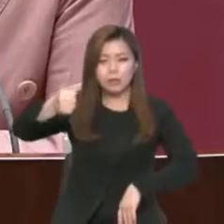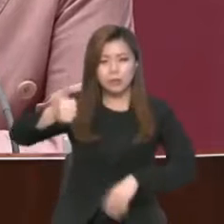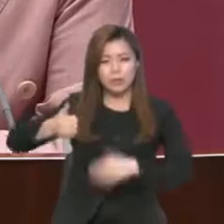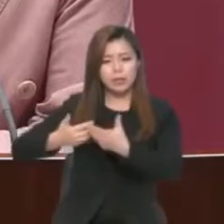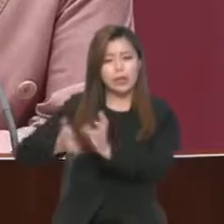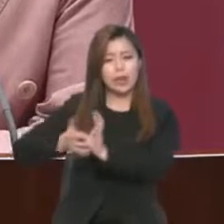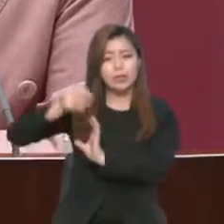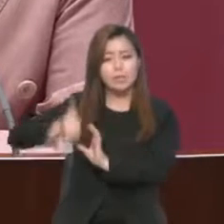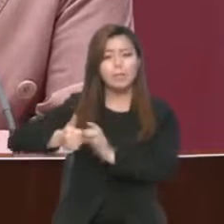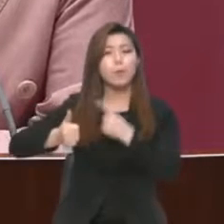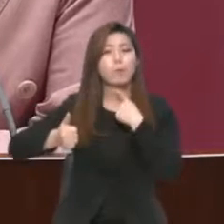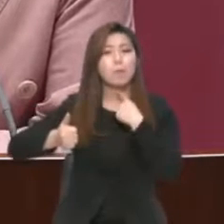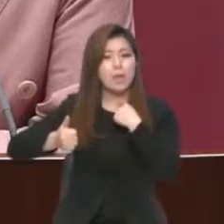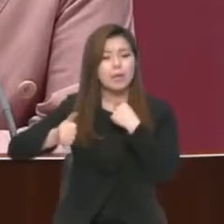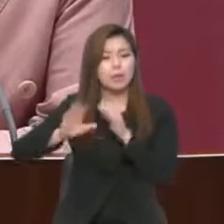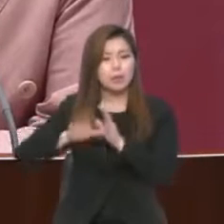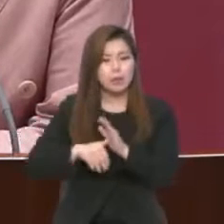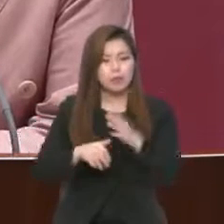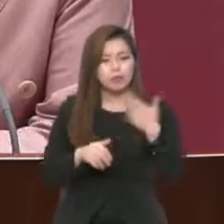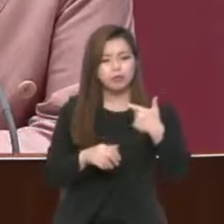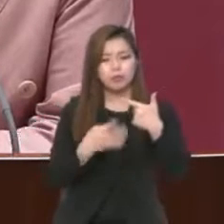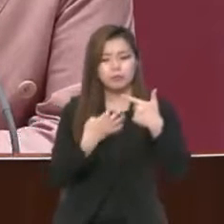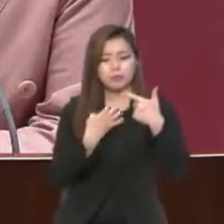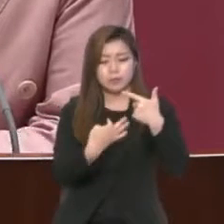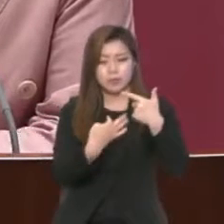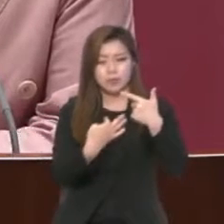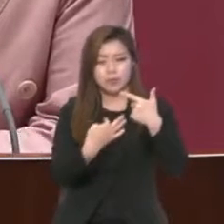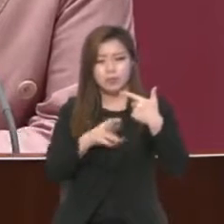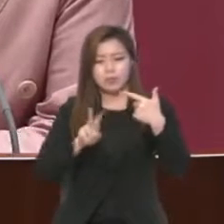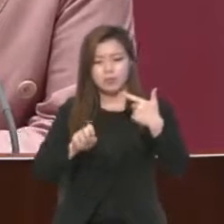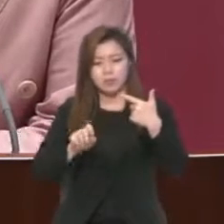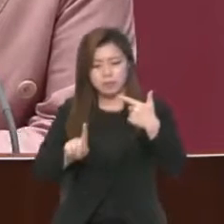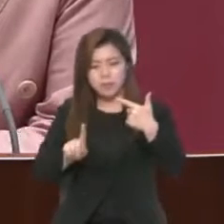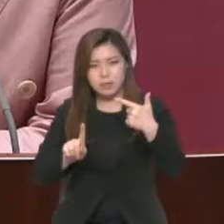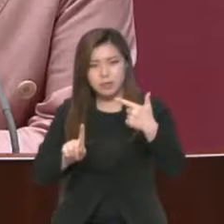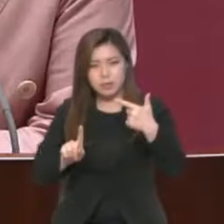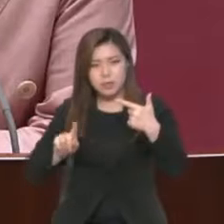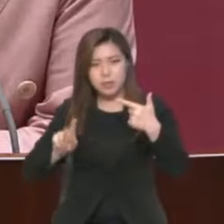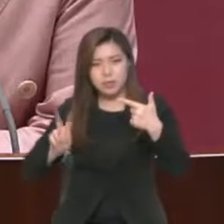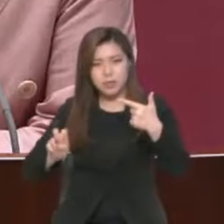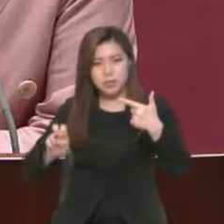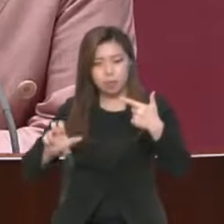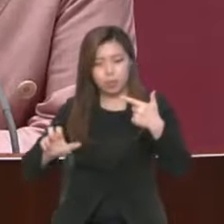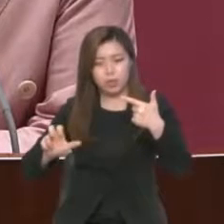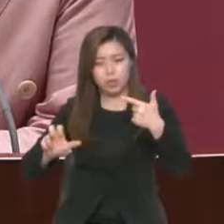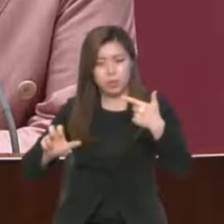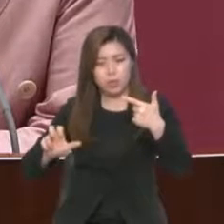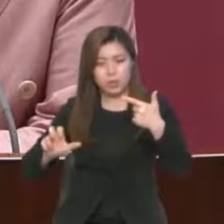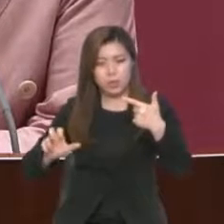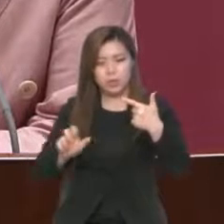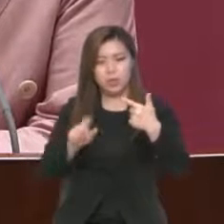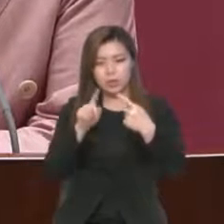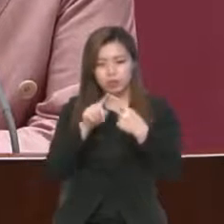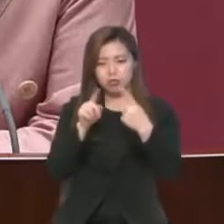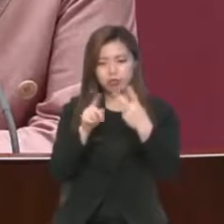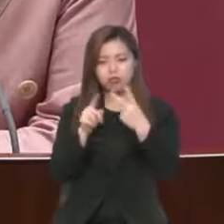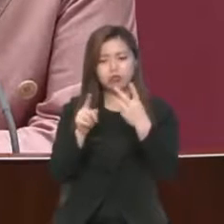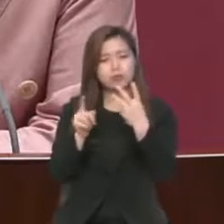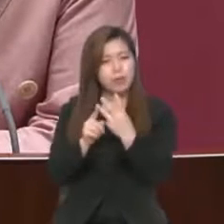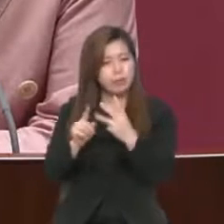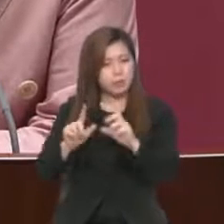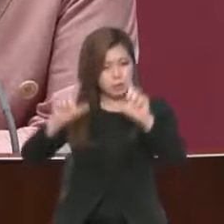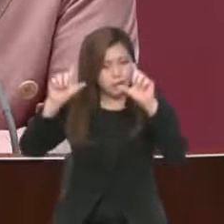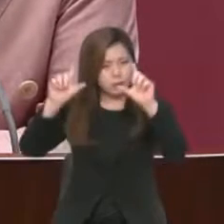대표실의 보좌관이 6월 14일, 6월 21일, 6월 25일 세 차례에 걸쳐서